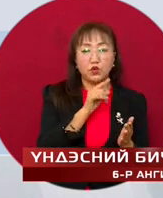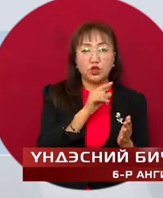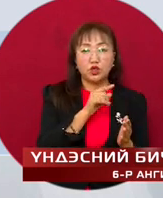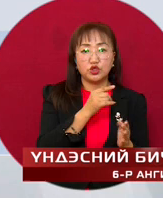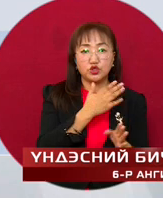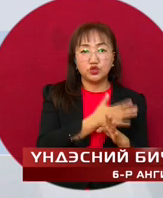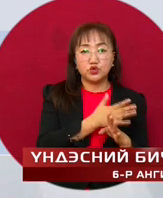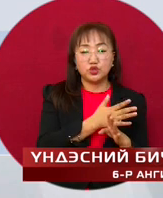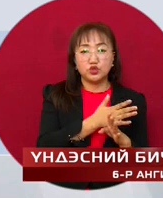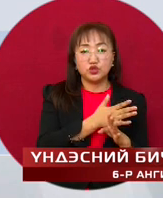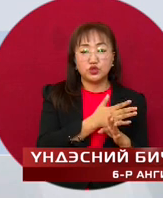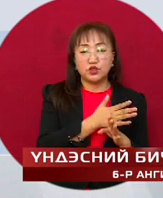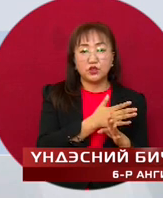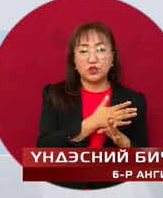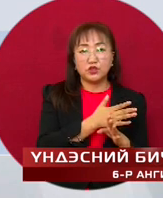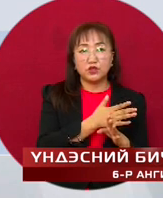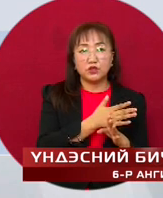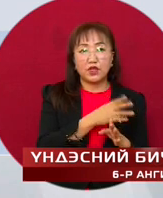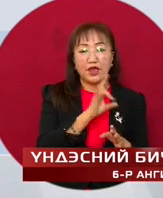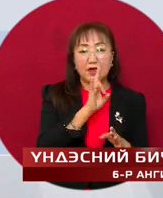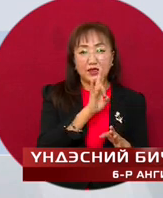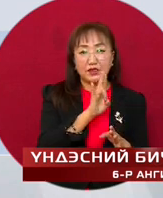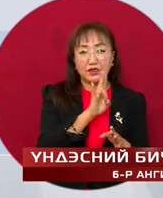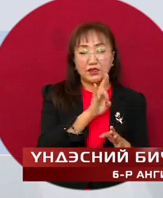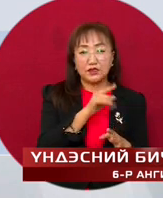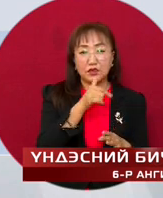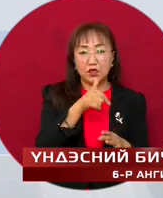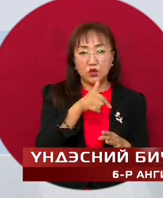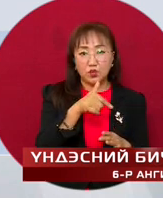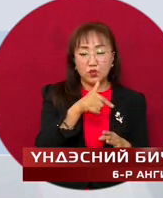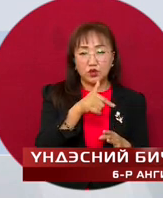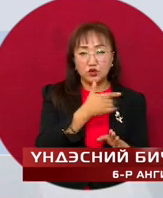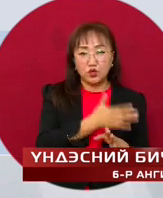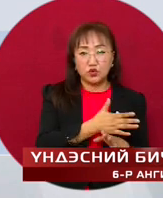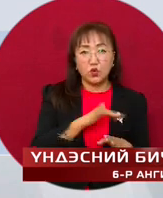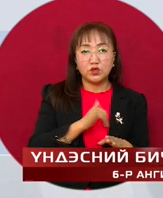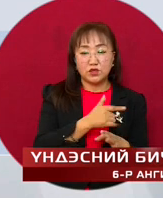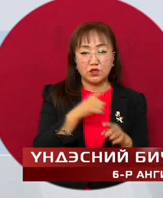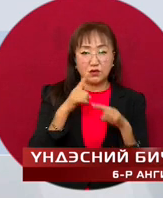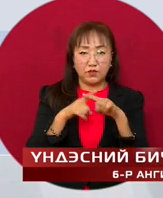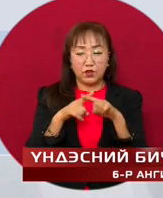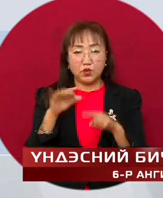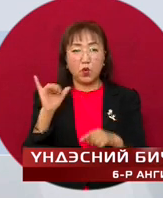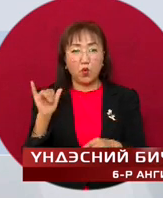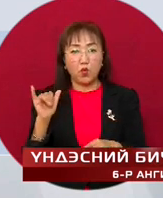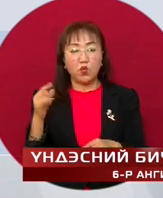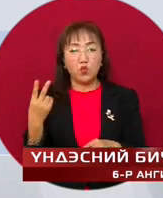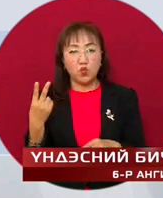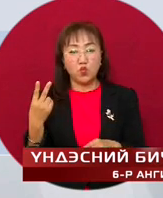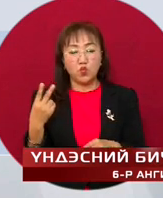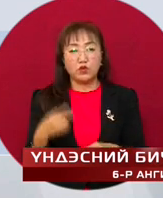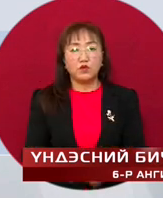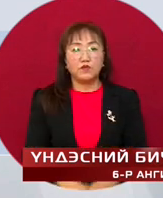Ямар төгсгөлтэй үг байна вэ хүмүүд ээ? За сүүлийн энэ гийгүүлэгчээр төгсөн үгэн уу нөхцөлийг залгадаг байх нэ.